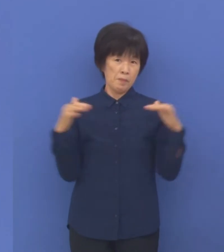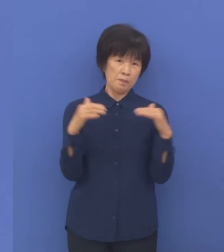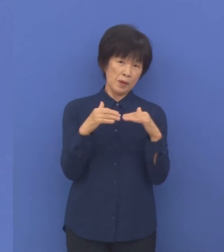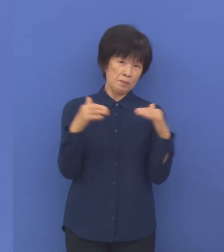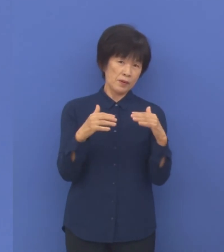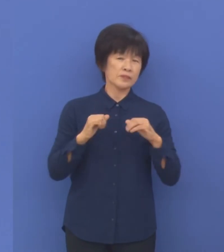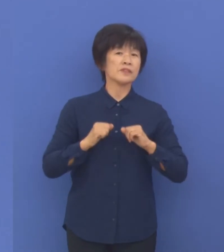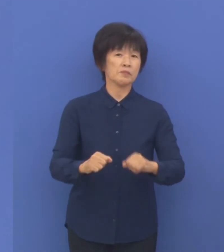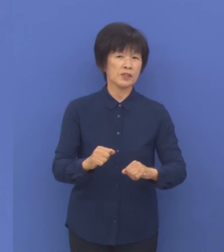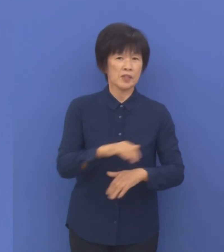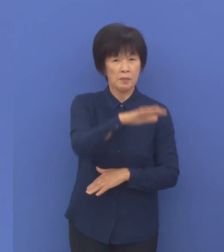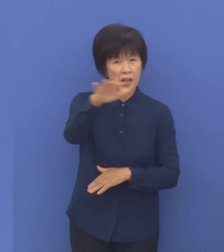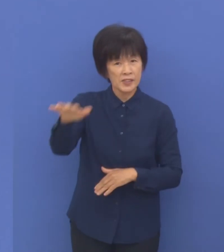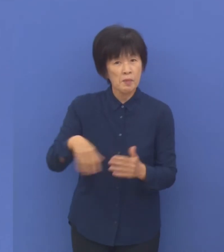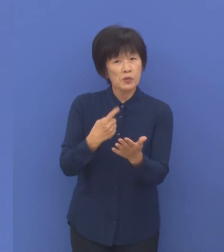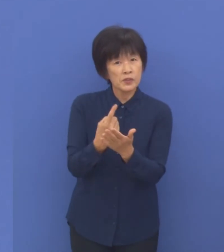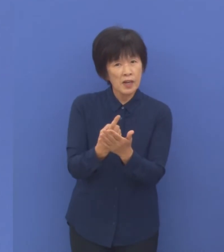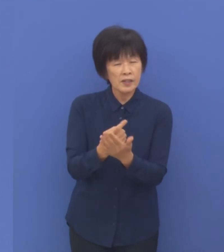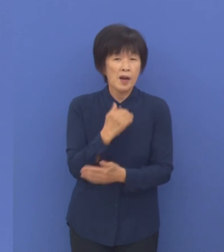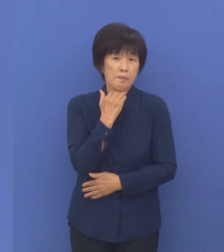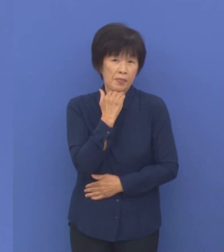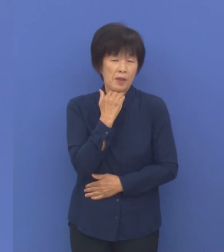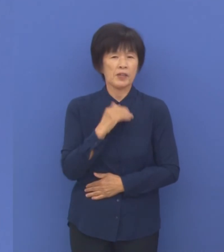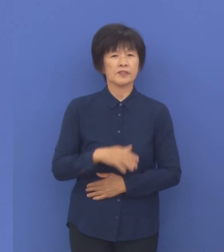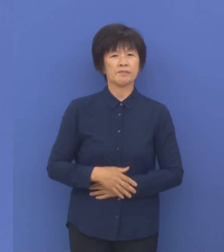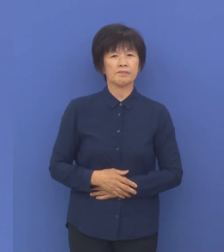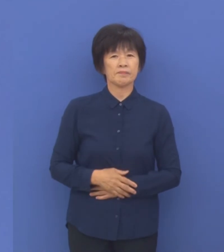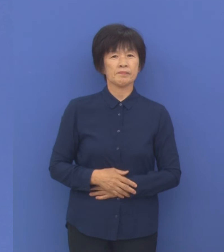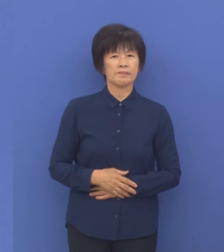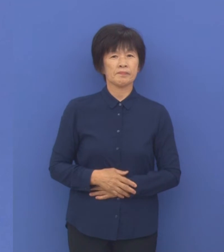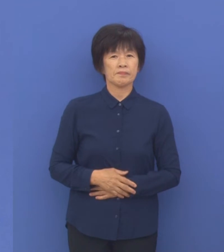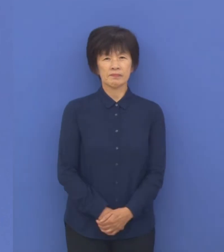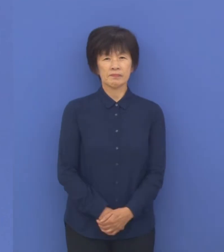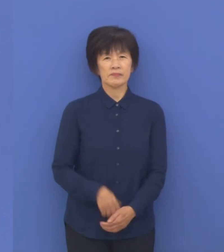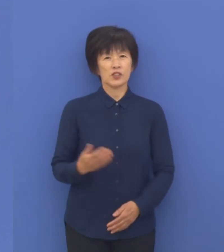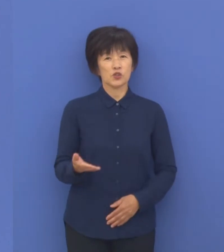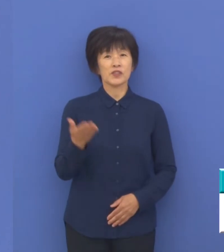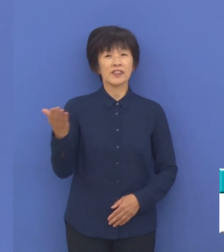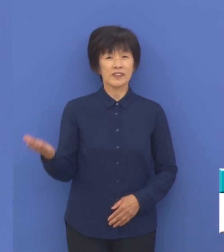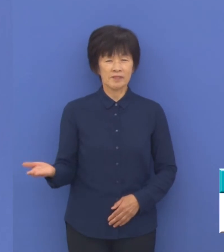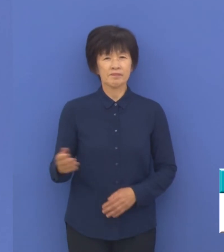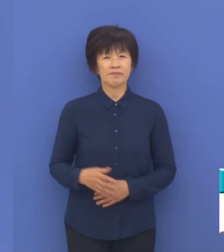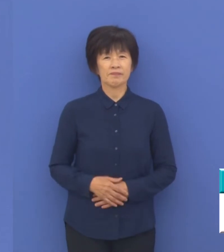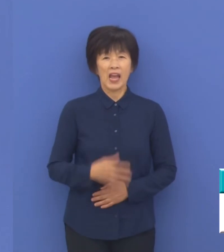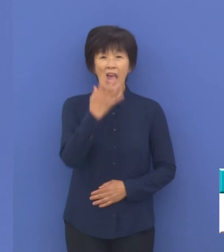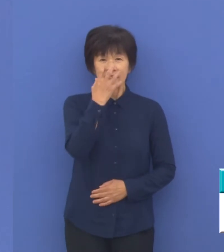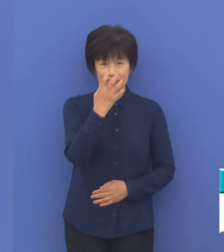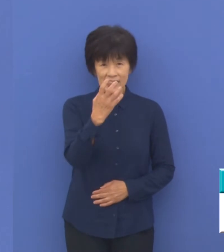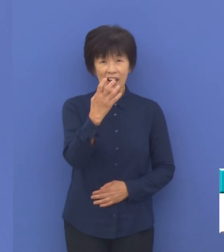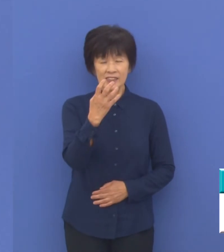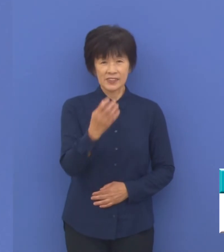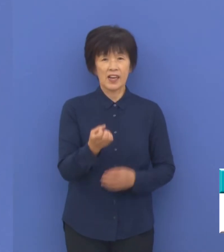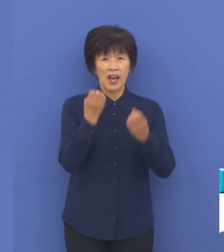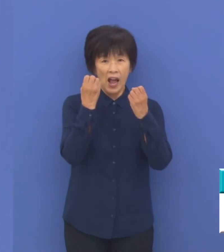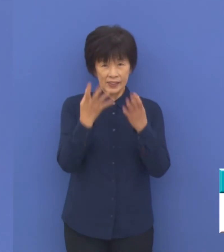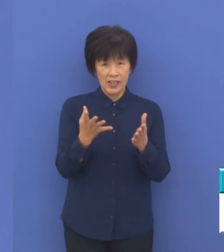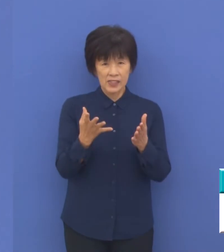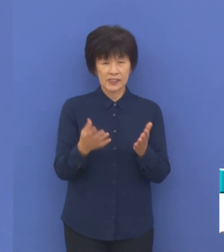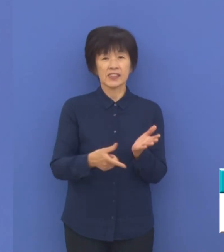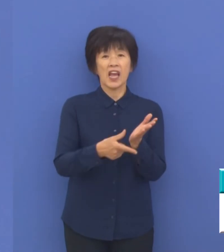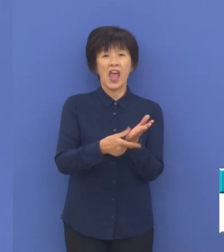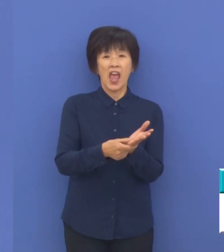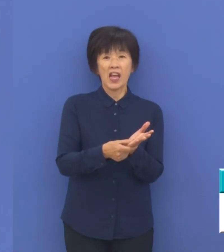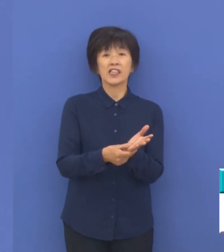様の参加をお待ちしております次に新幹線新駅の駅名